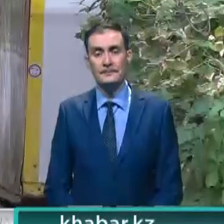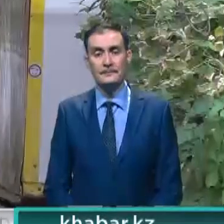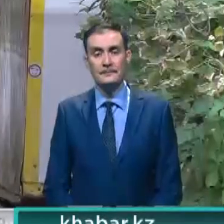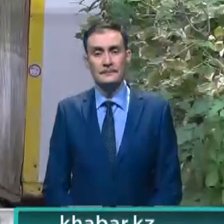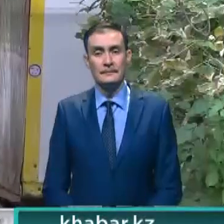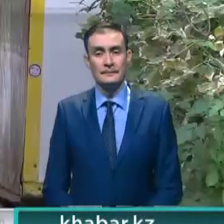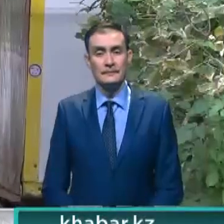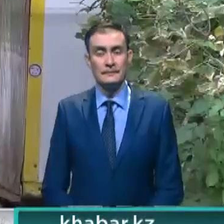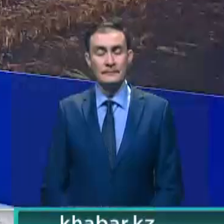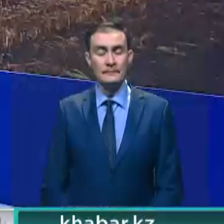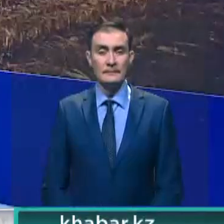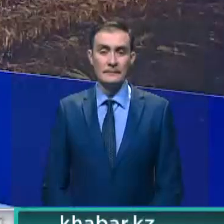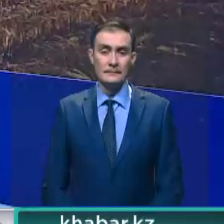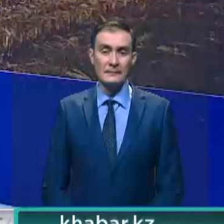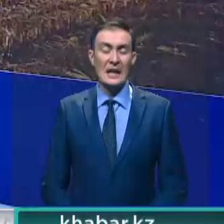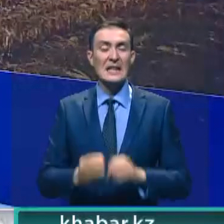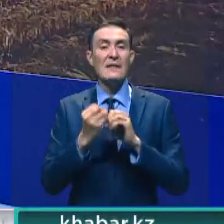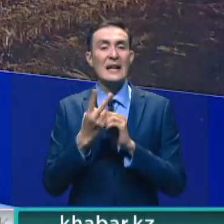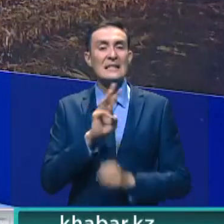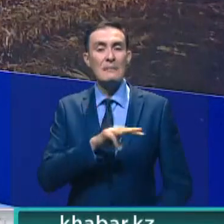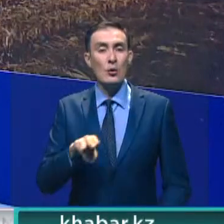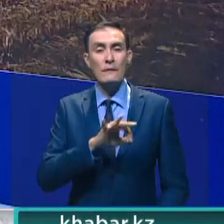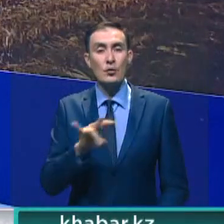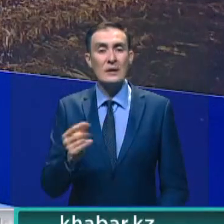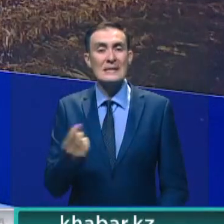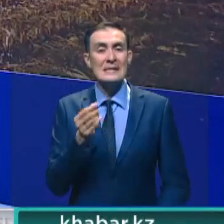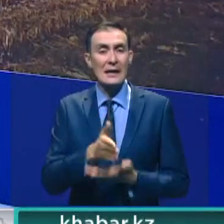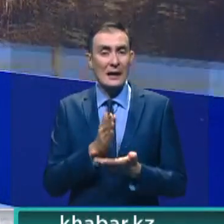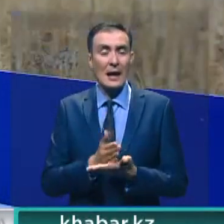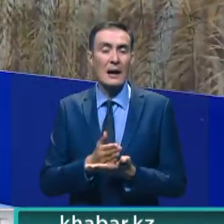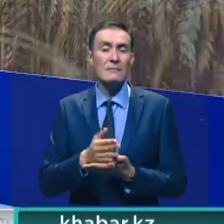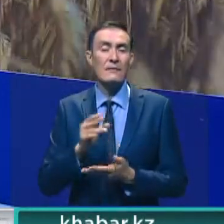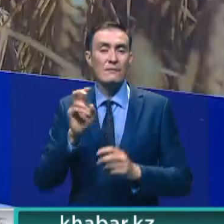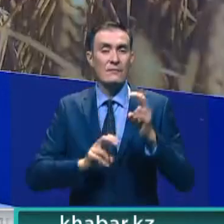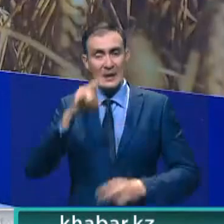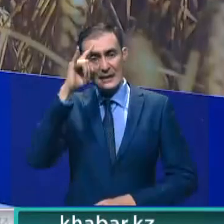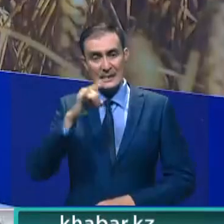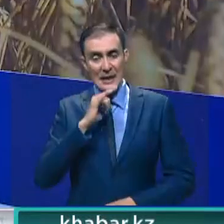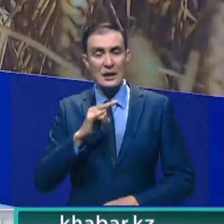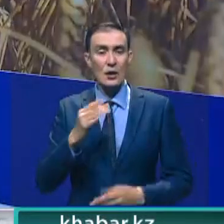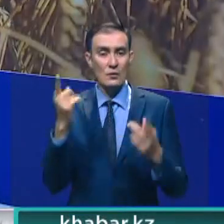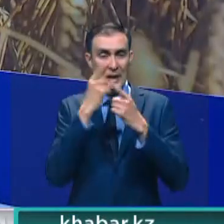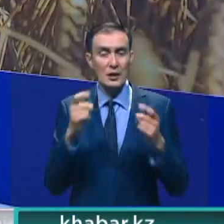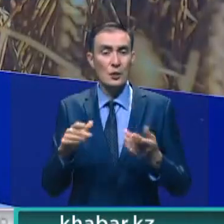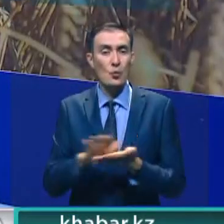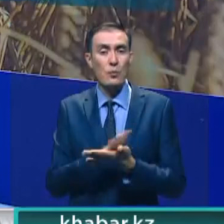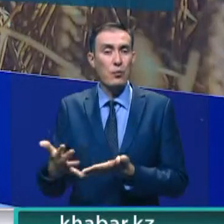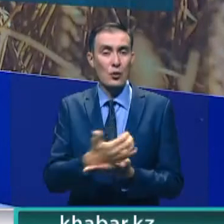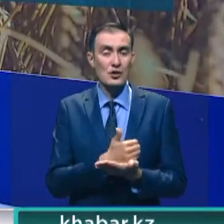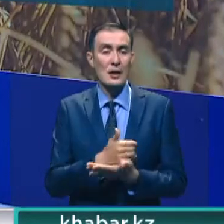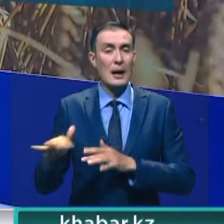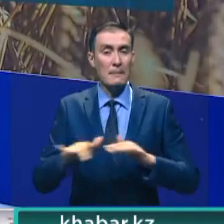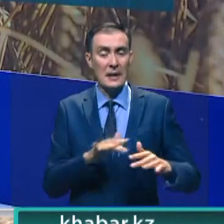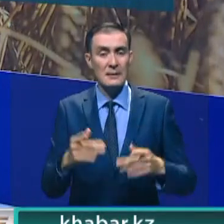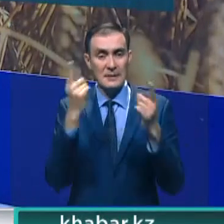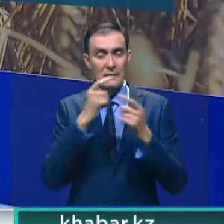Уральск. Итоги дня. 12 миллионов тонн зерна намолотили аграрии Казахстана. Свежие данные уборочной компании нам